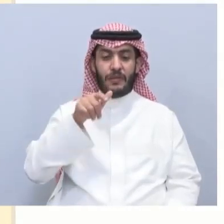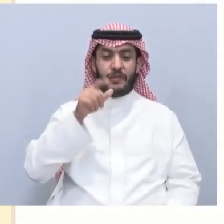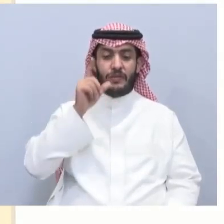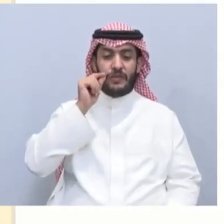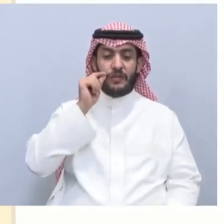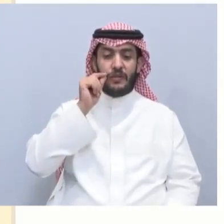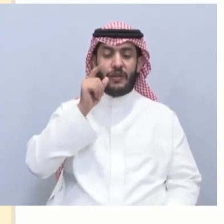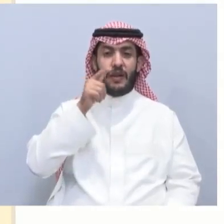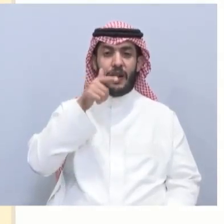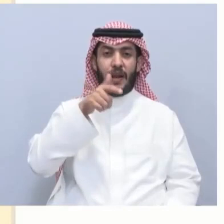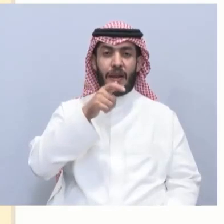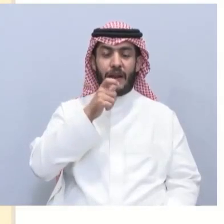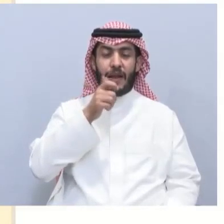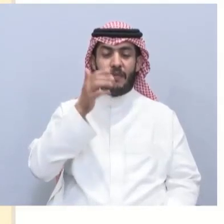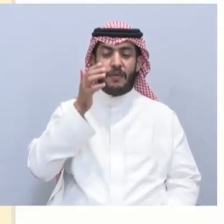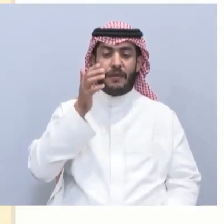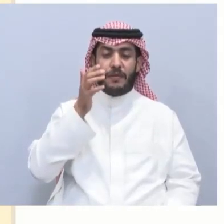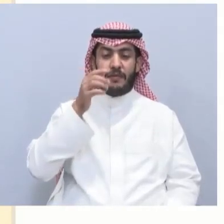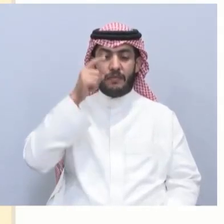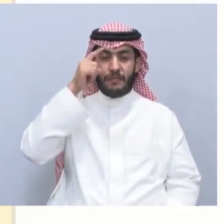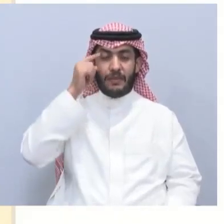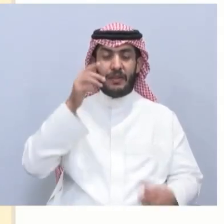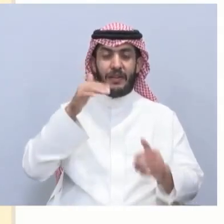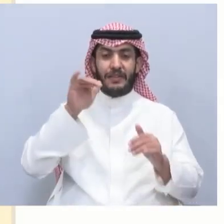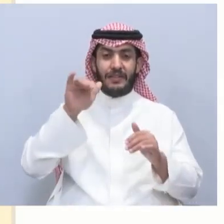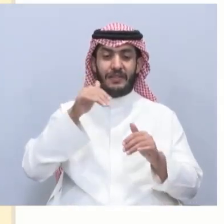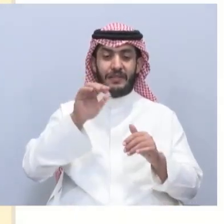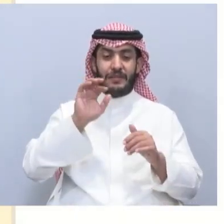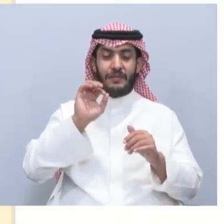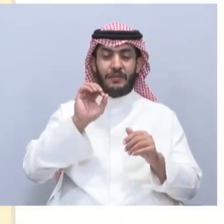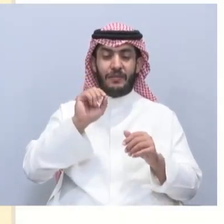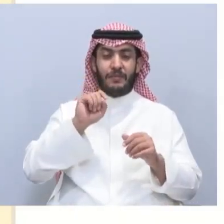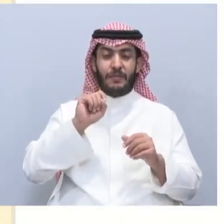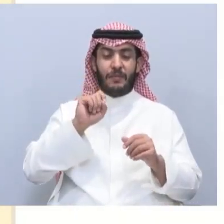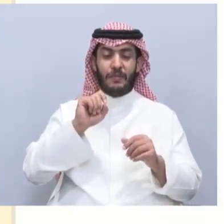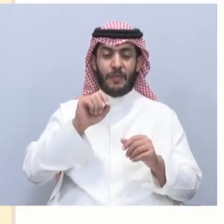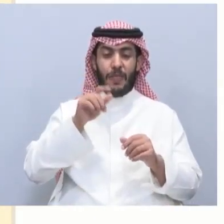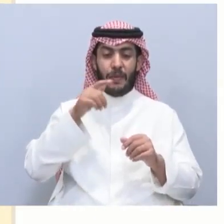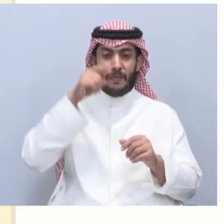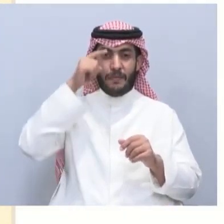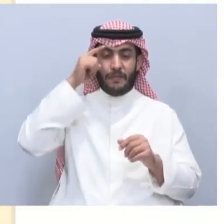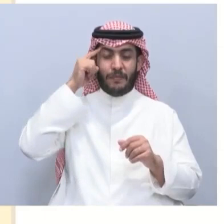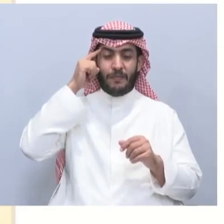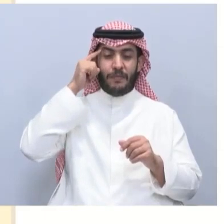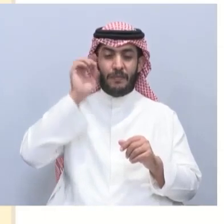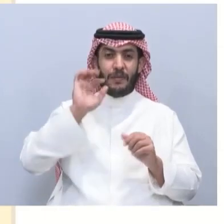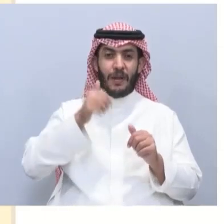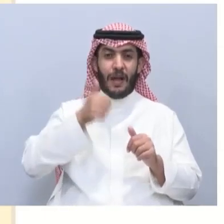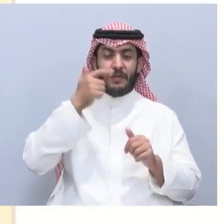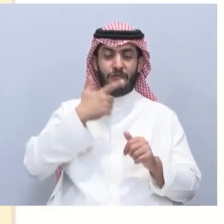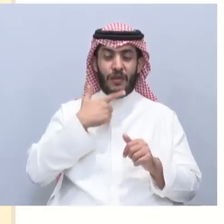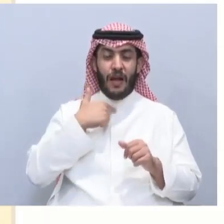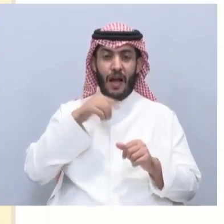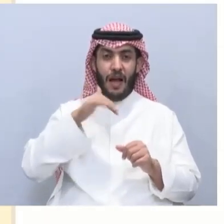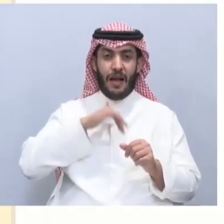هذا الرجل قال النبي صلى الله عليه وسلم من سره يعني النبي صلى الله عليه وسلم قال من يعني سره من يعجبه من